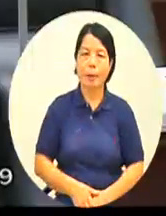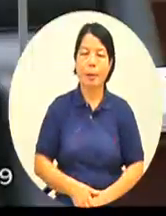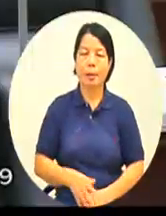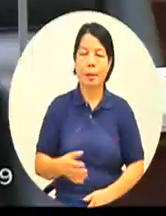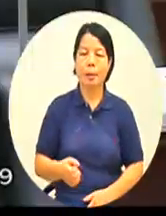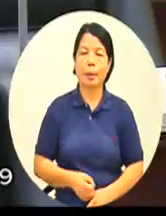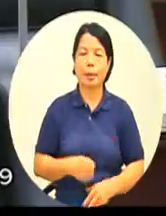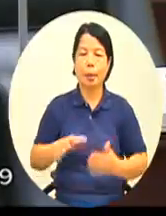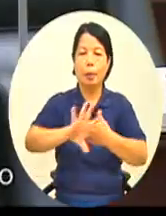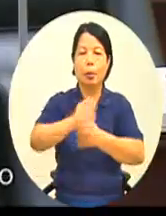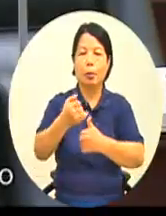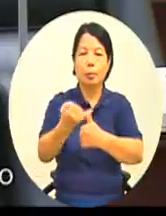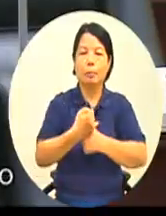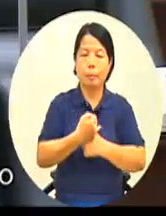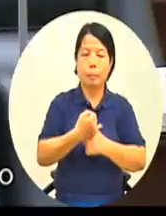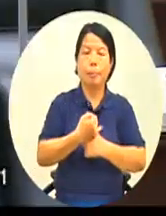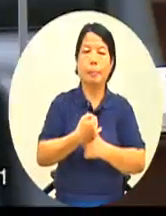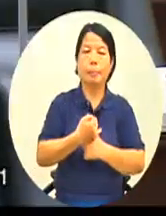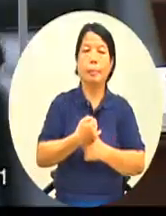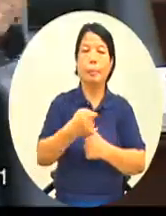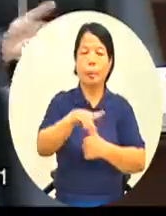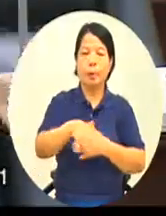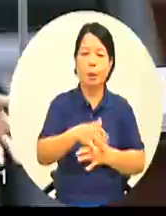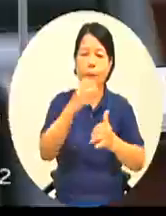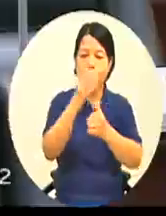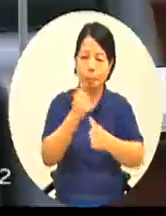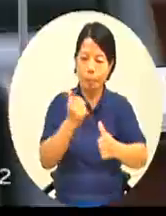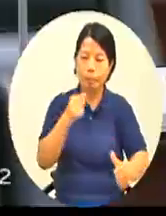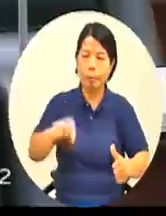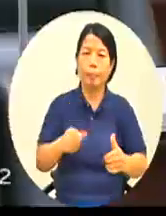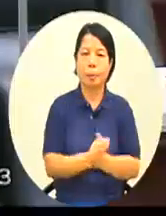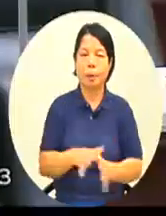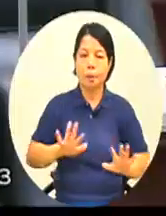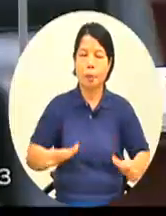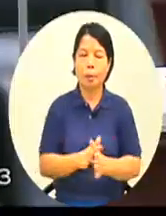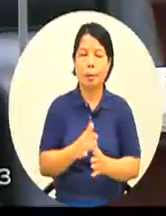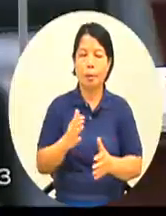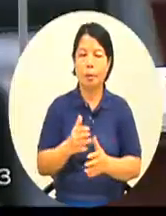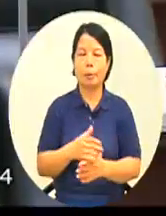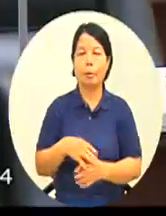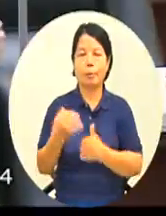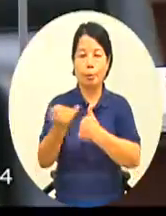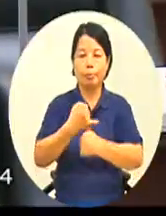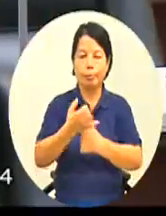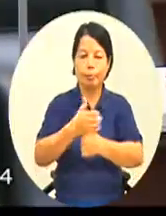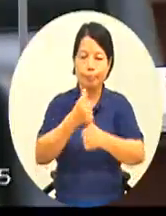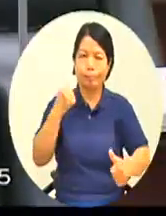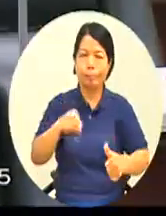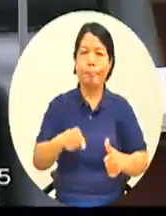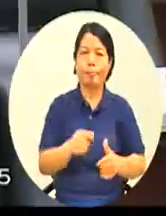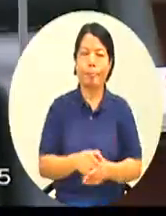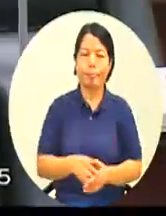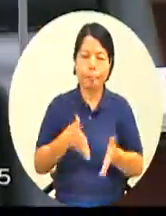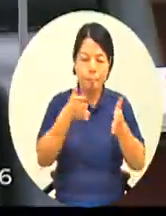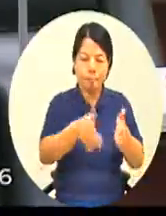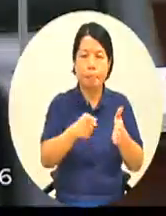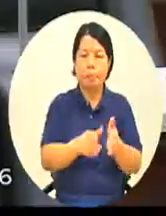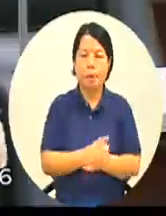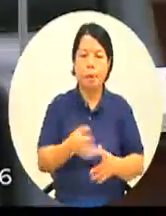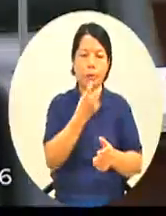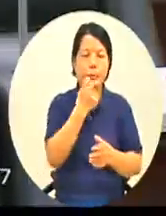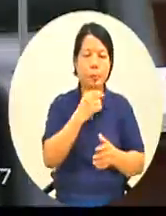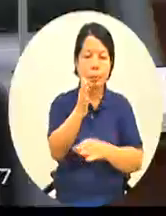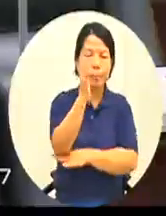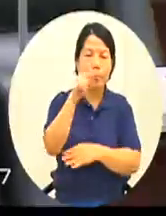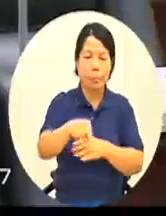这个二代的部分，我想现在大家都在谈新住民之子，那但是我们针对现在中央政府又推